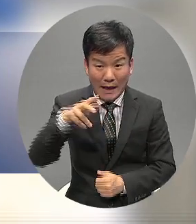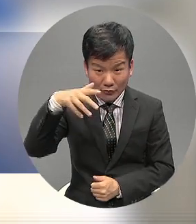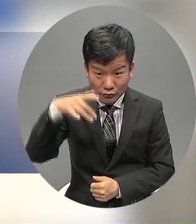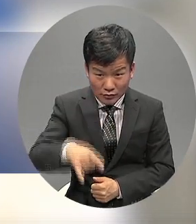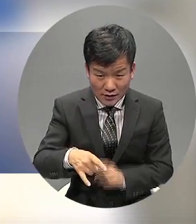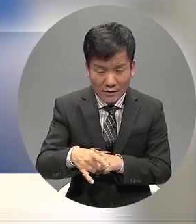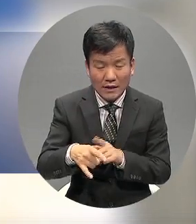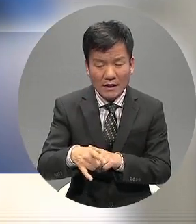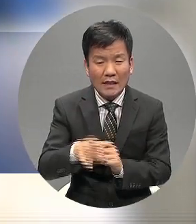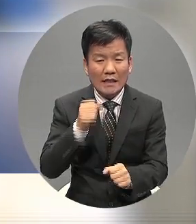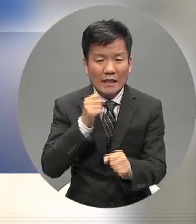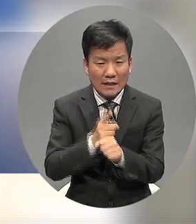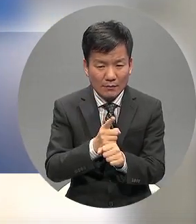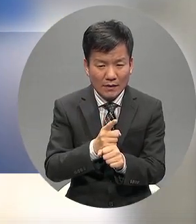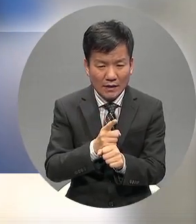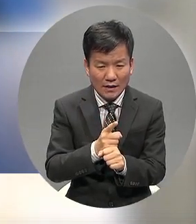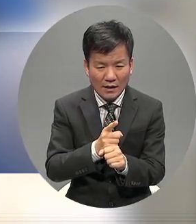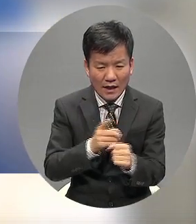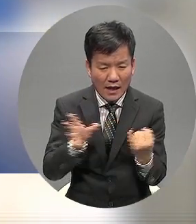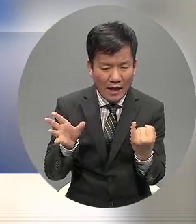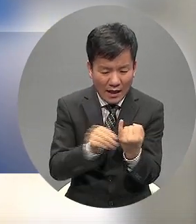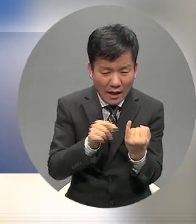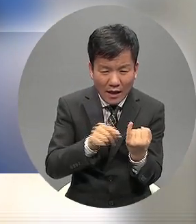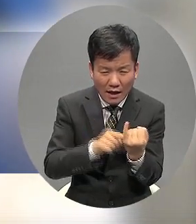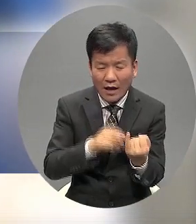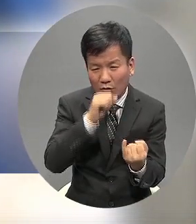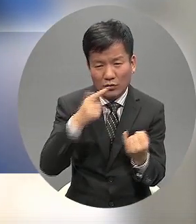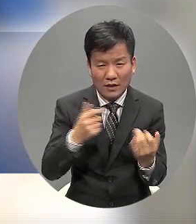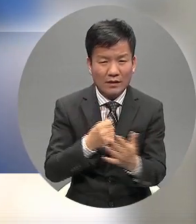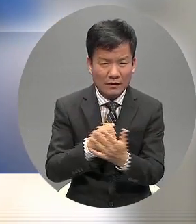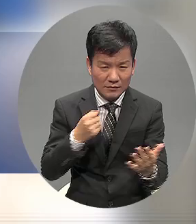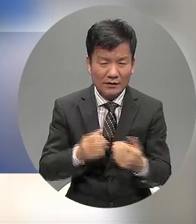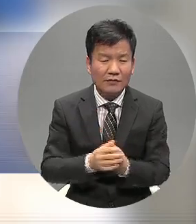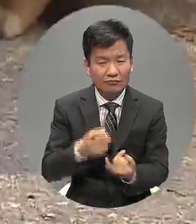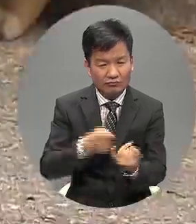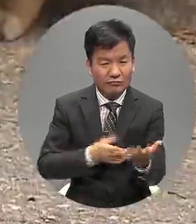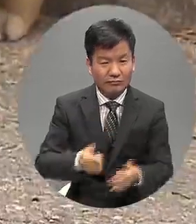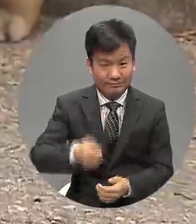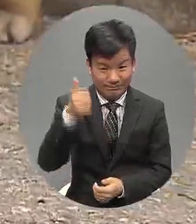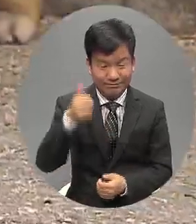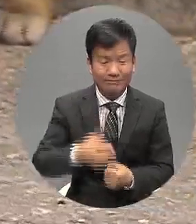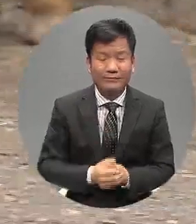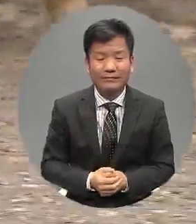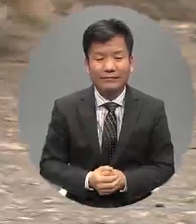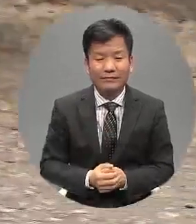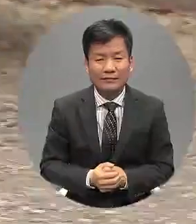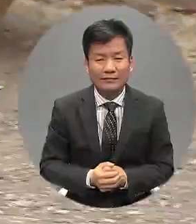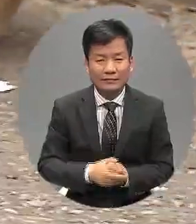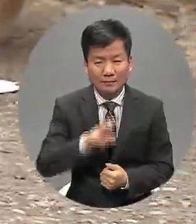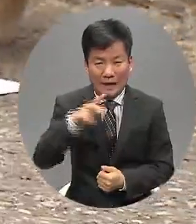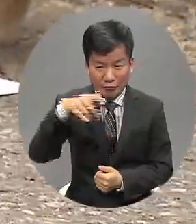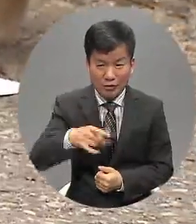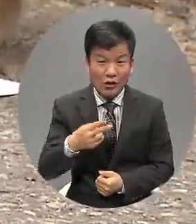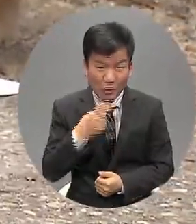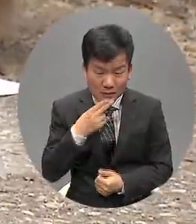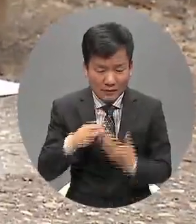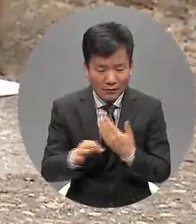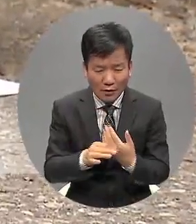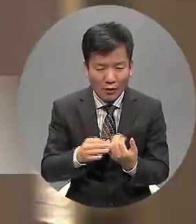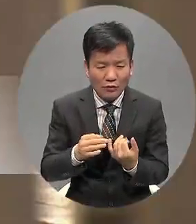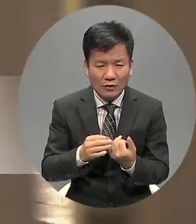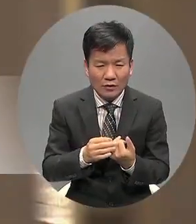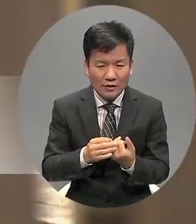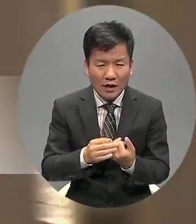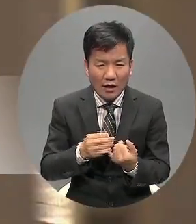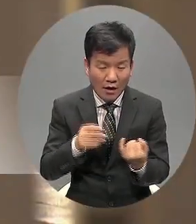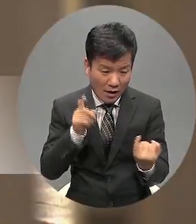이미 그 안에 태아한테도 충분히 많이 영향을 미치고 있고 마취 없이 임신 여부를 확인하려면 초음파